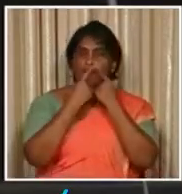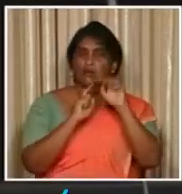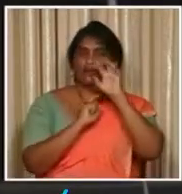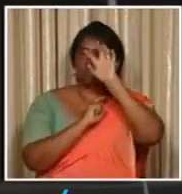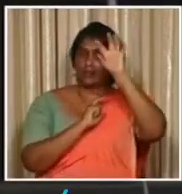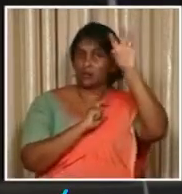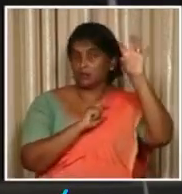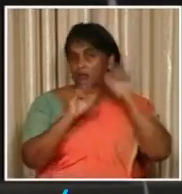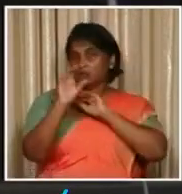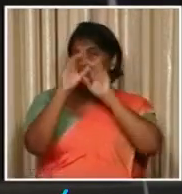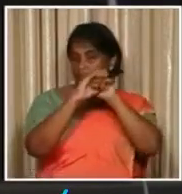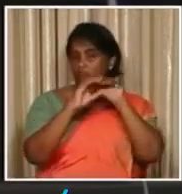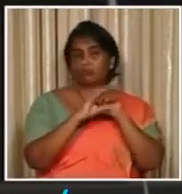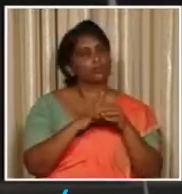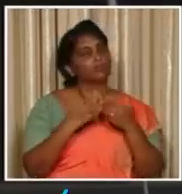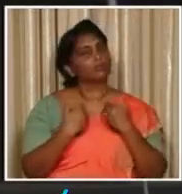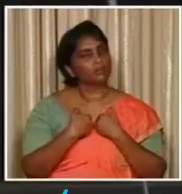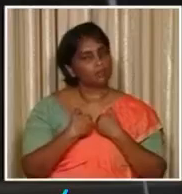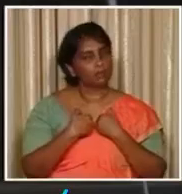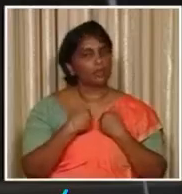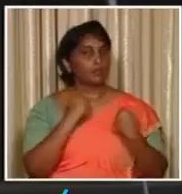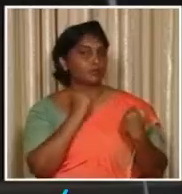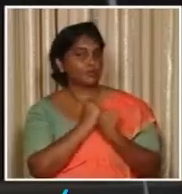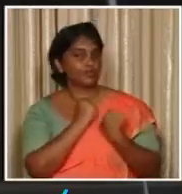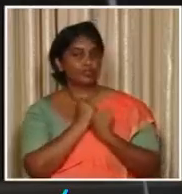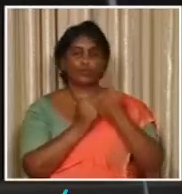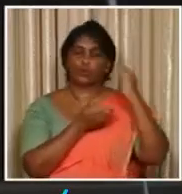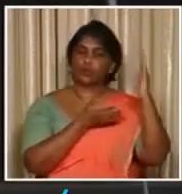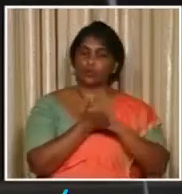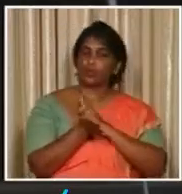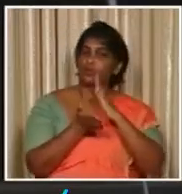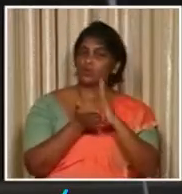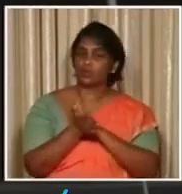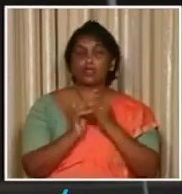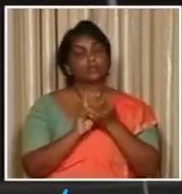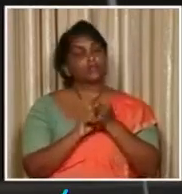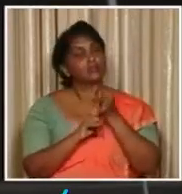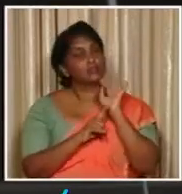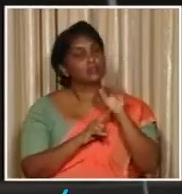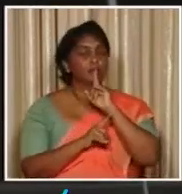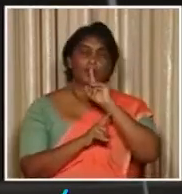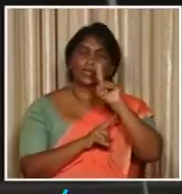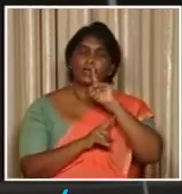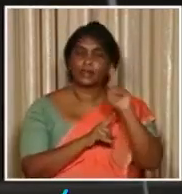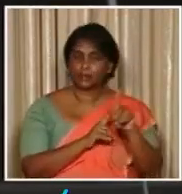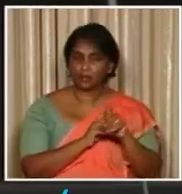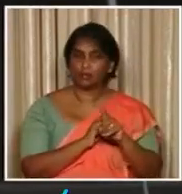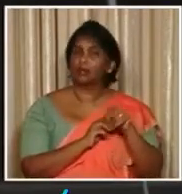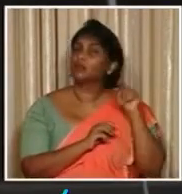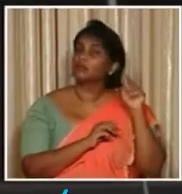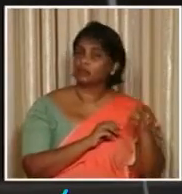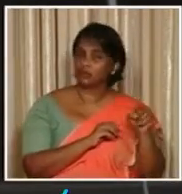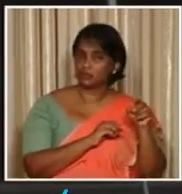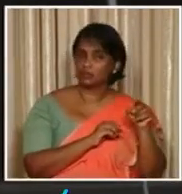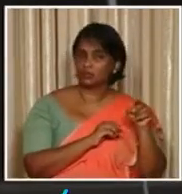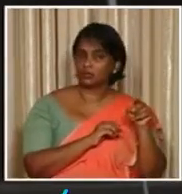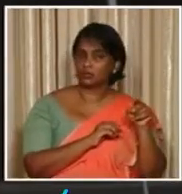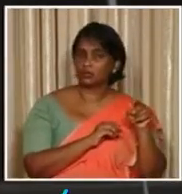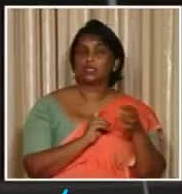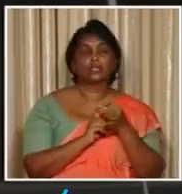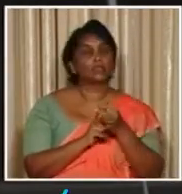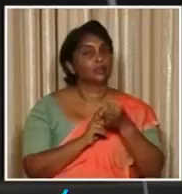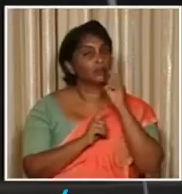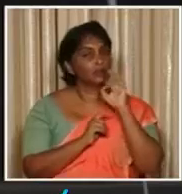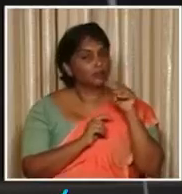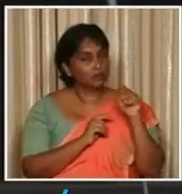වලට ගිහිල්ලා අපිට ආධාර කරන්න උදව් කරන්න කියලා ජනාධිපතිවරයා ඉල්ලීම් කරනවා. itu kalau me janaji